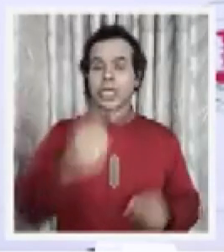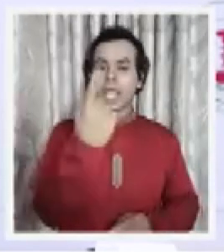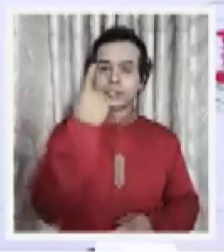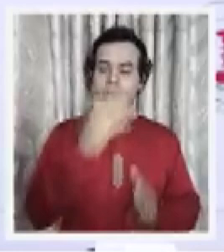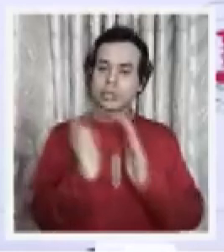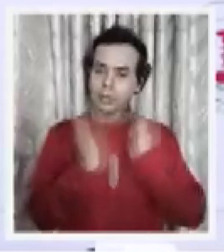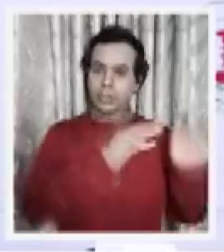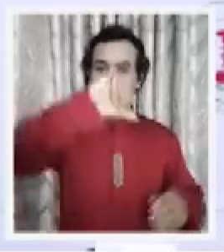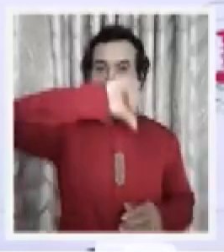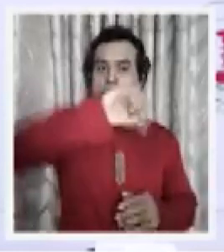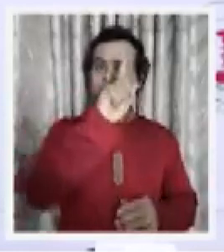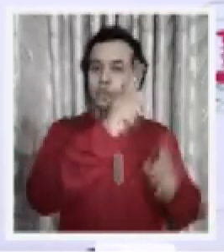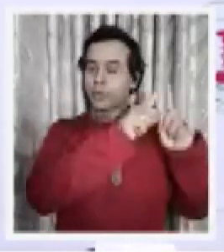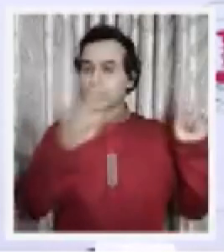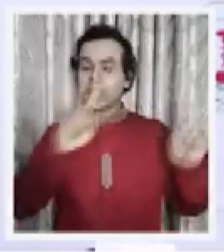81 থেকে 90 বছরের 1 জন এবং